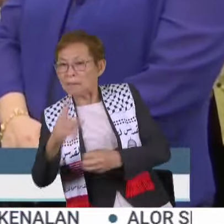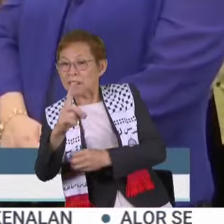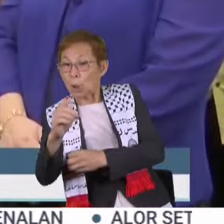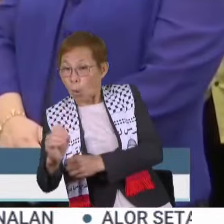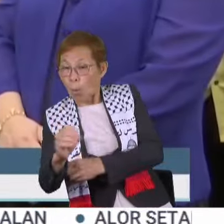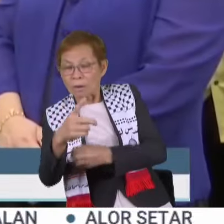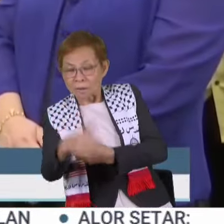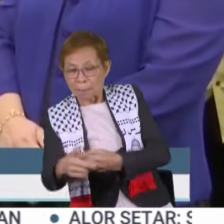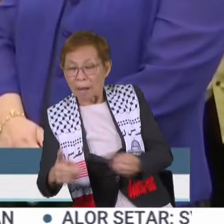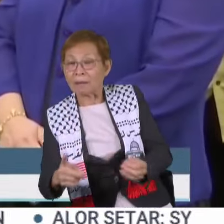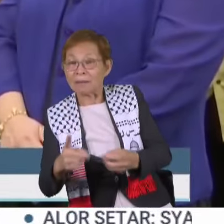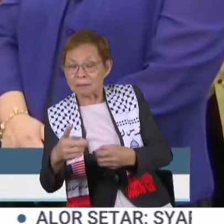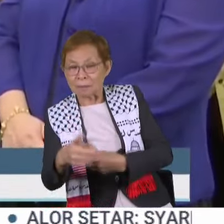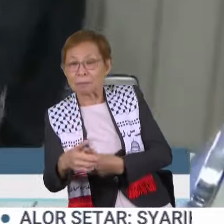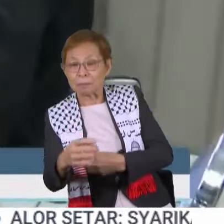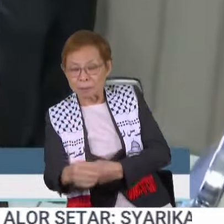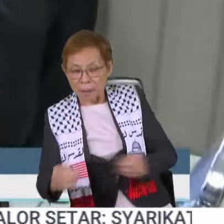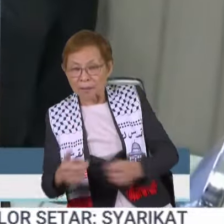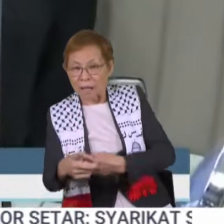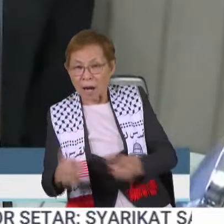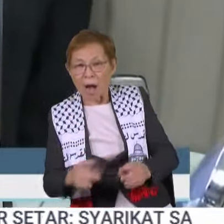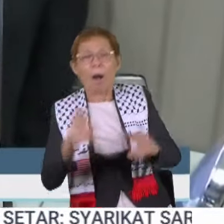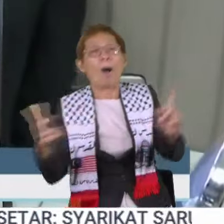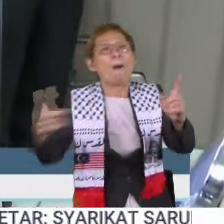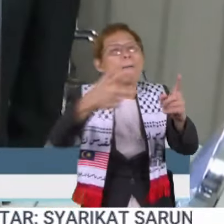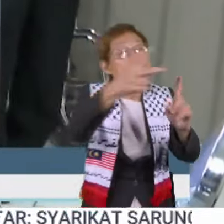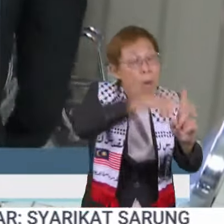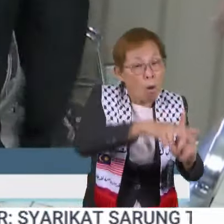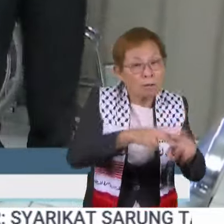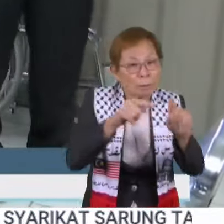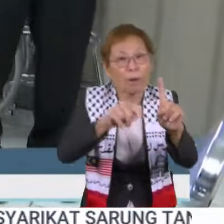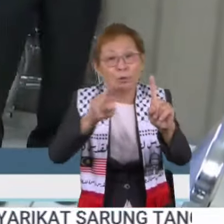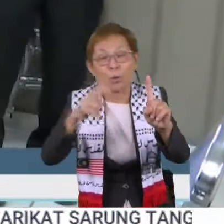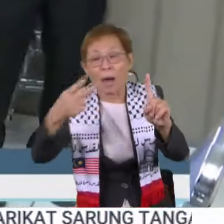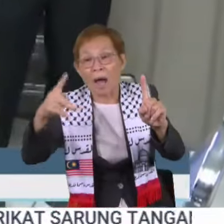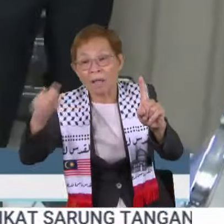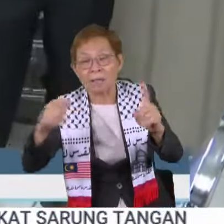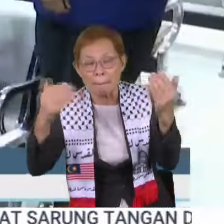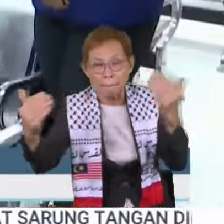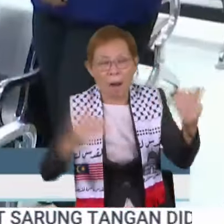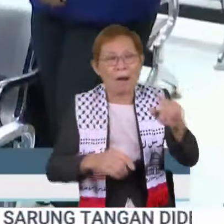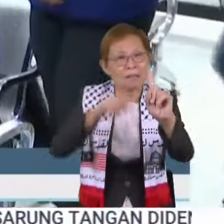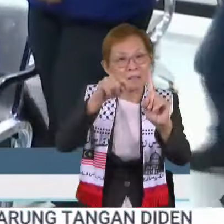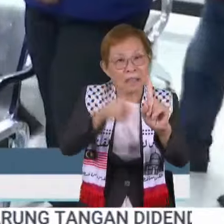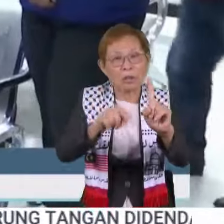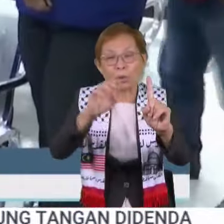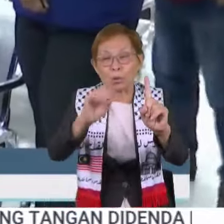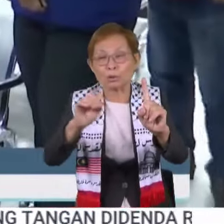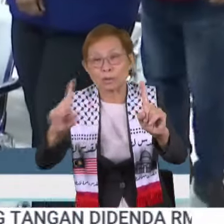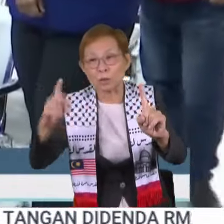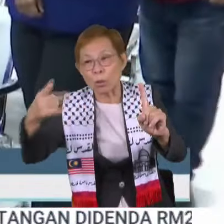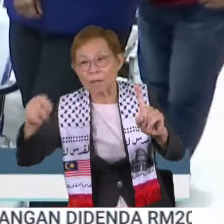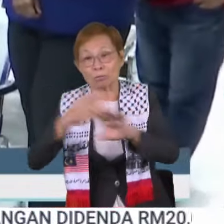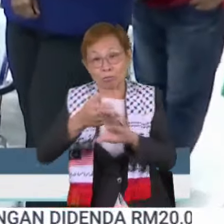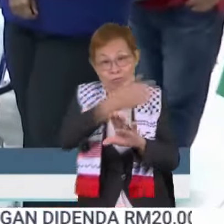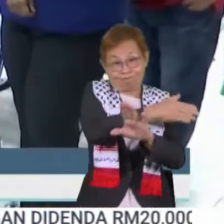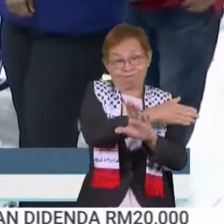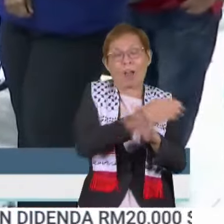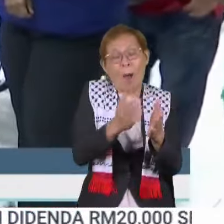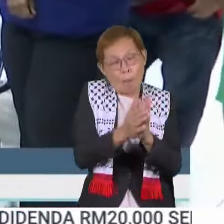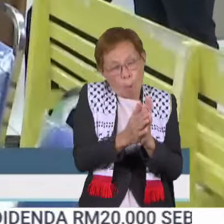Suk agar memohon semula tanah seluas 1.21 hektar berbanding 1.01 hektar sebelum